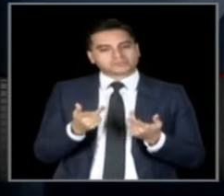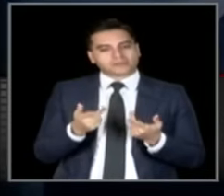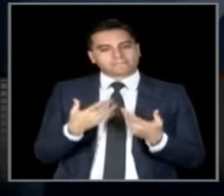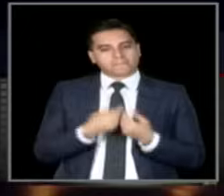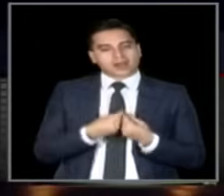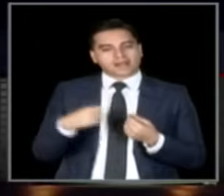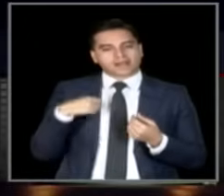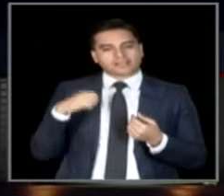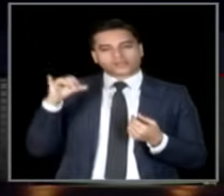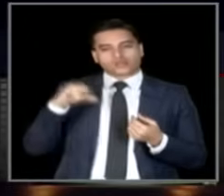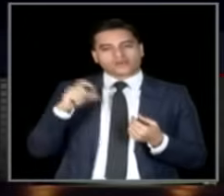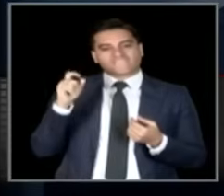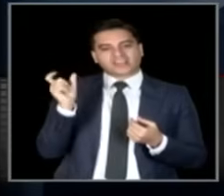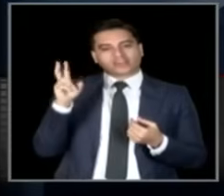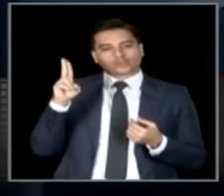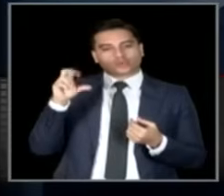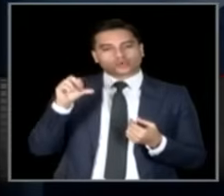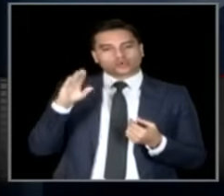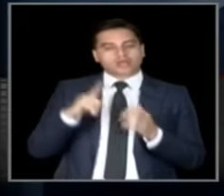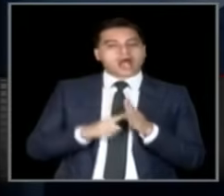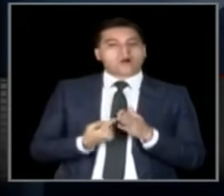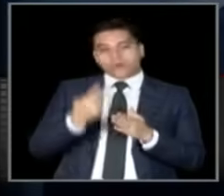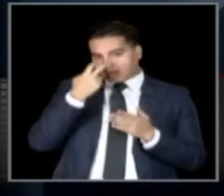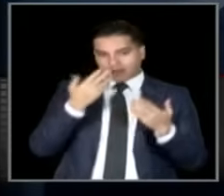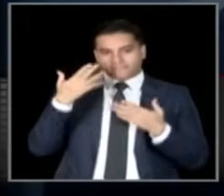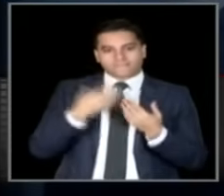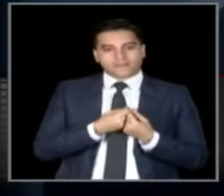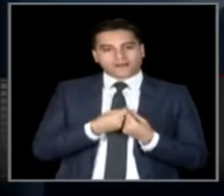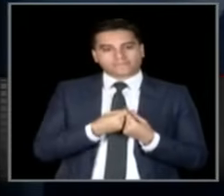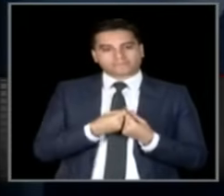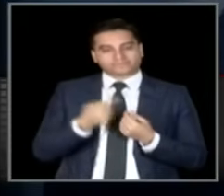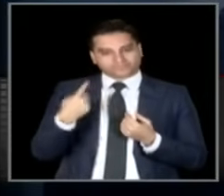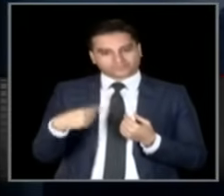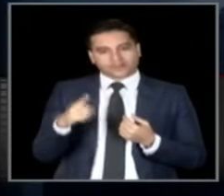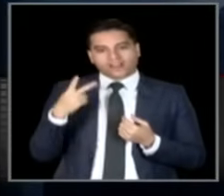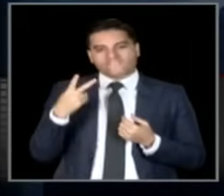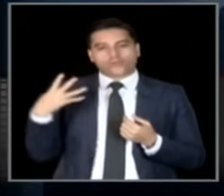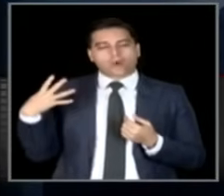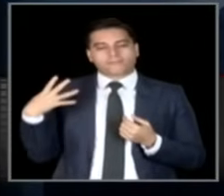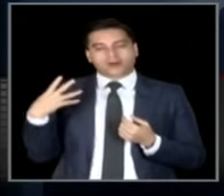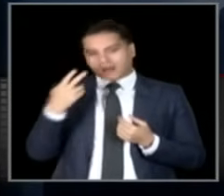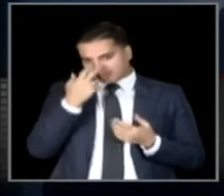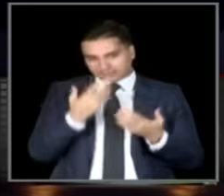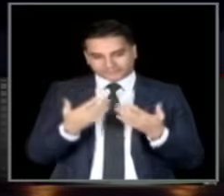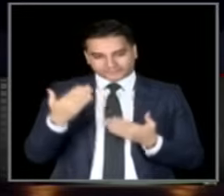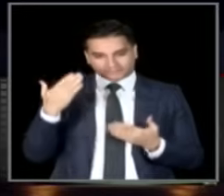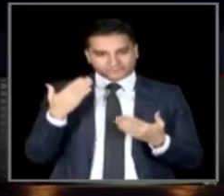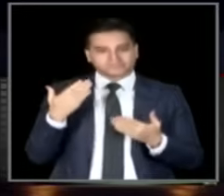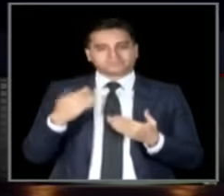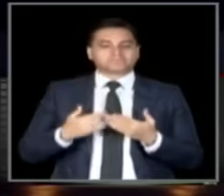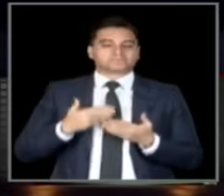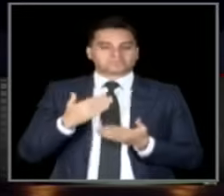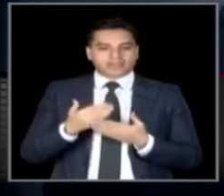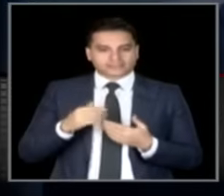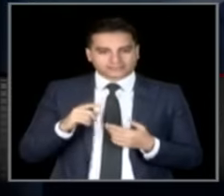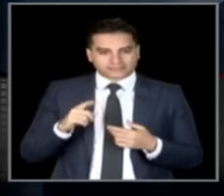يوفنتوس. يوفنتوس دي آخر مرة. أول مرة مع موناكو. مع موناكو في 2004. مانشستر يونايتد. بعدين المان